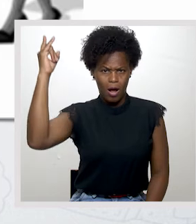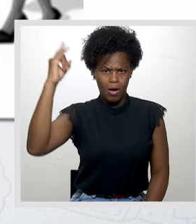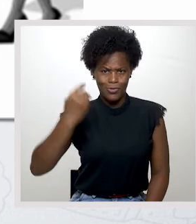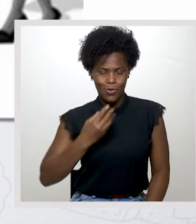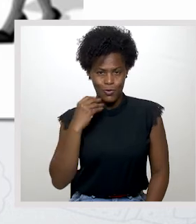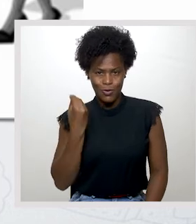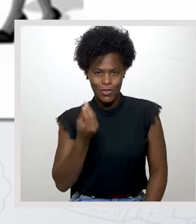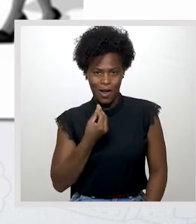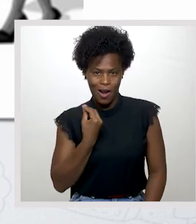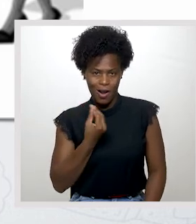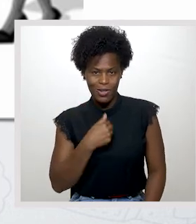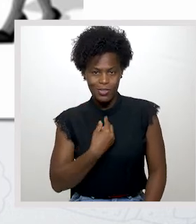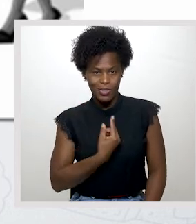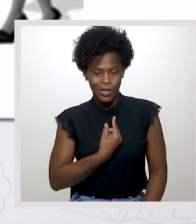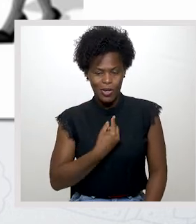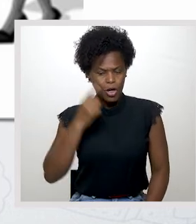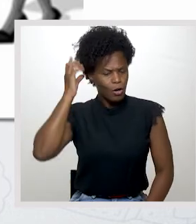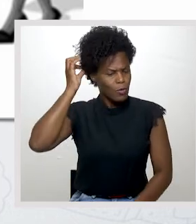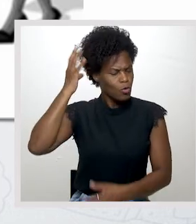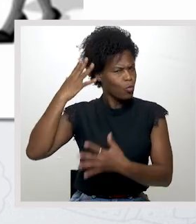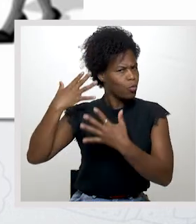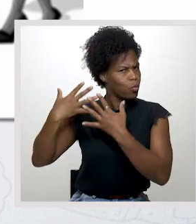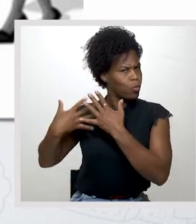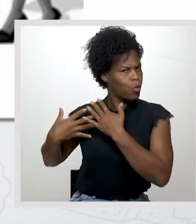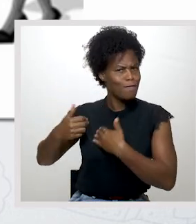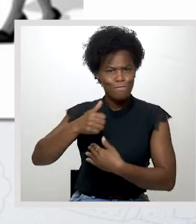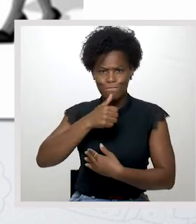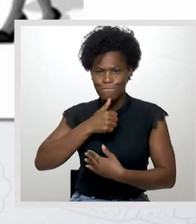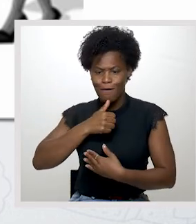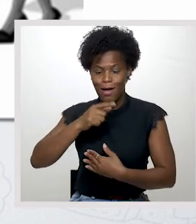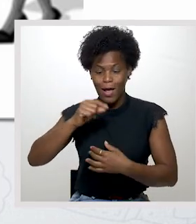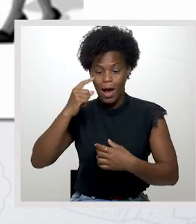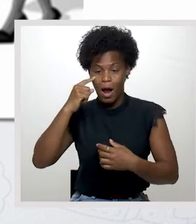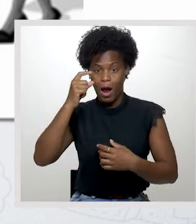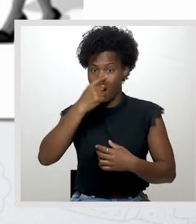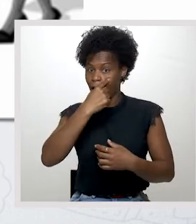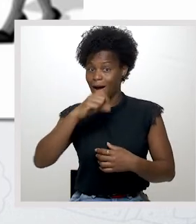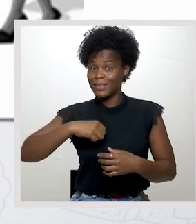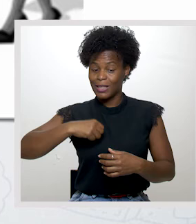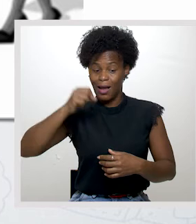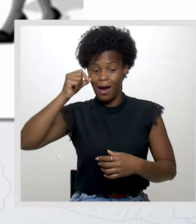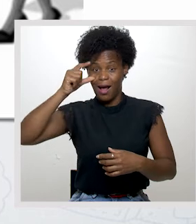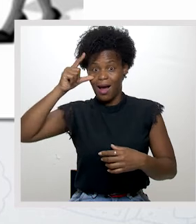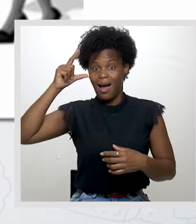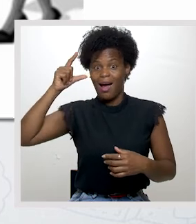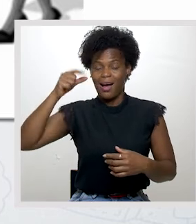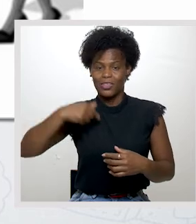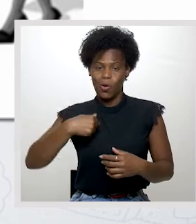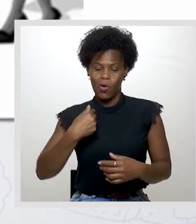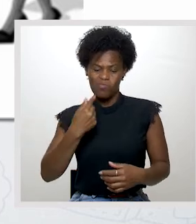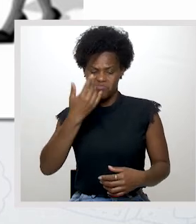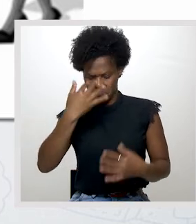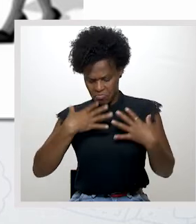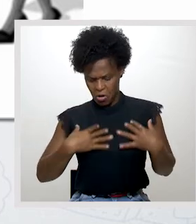jeune. J'ai de longs cheveux roux et des grands yeux marrons. Je suis mince